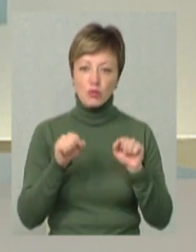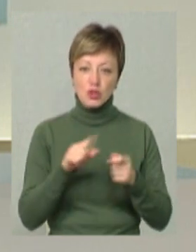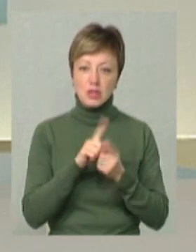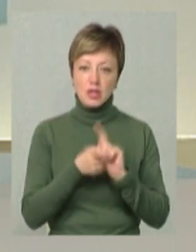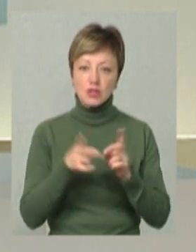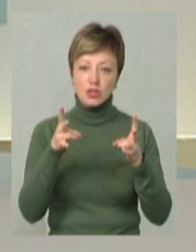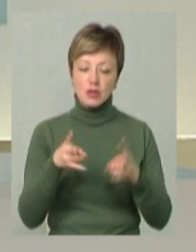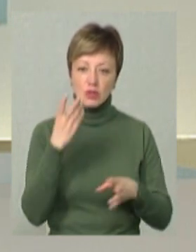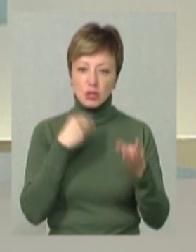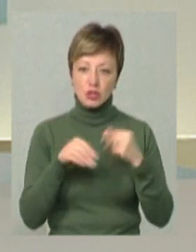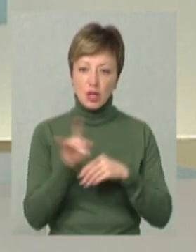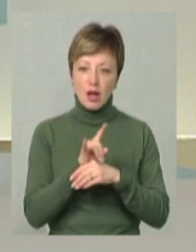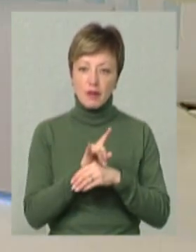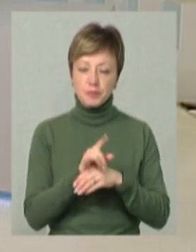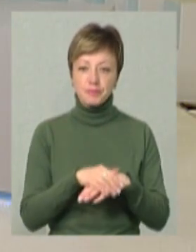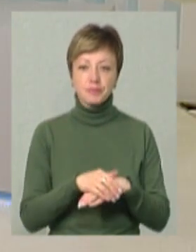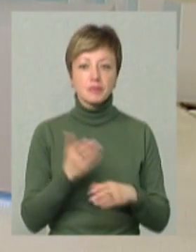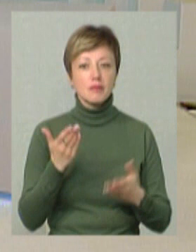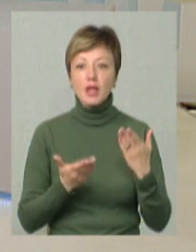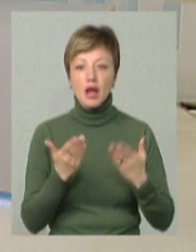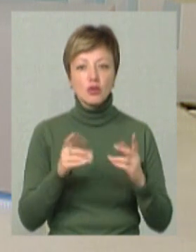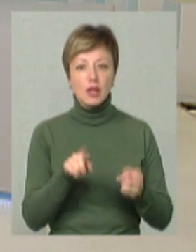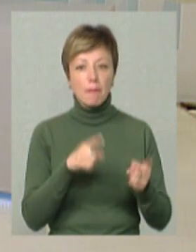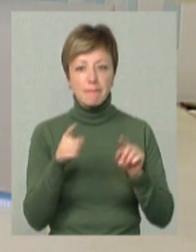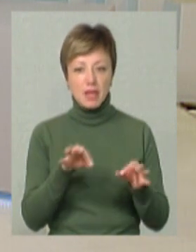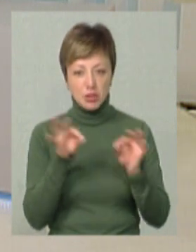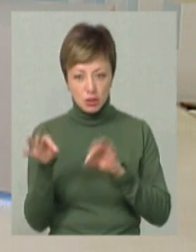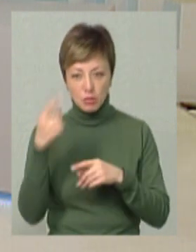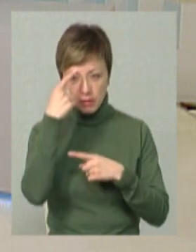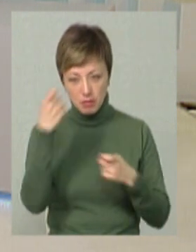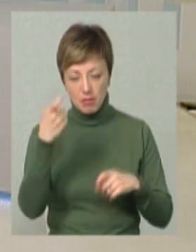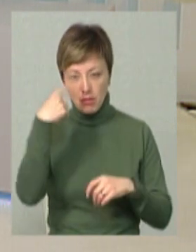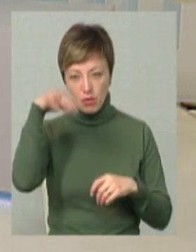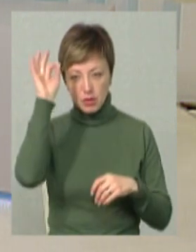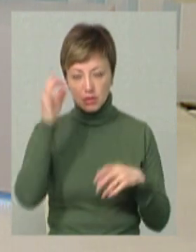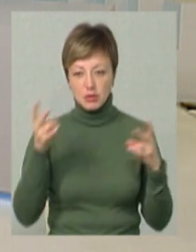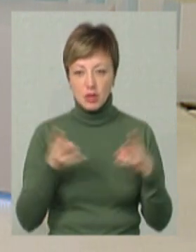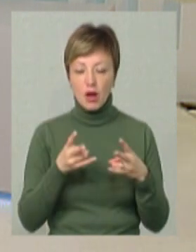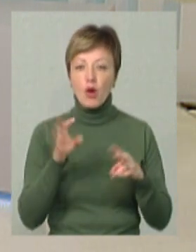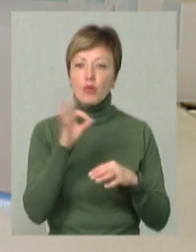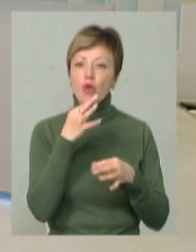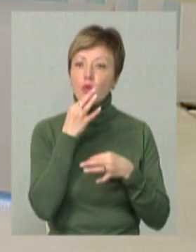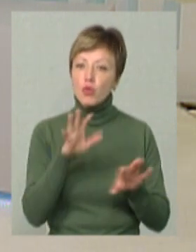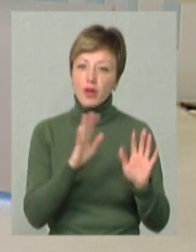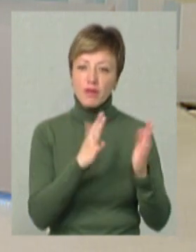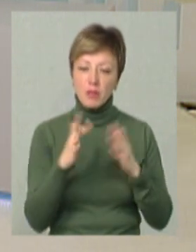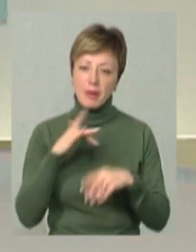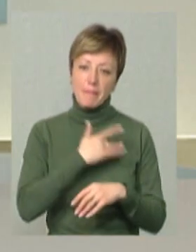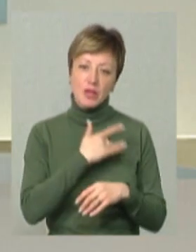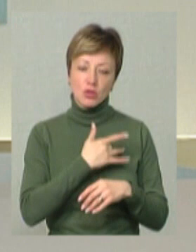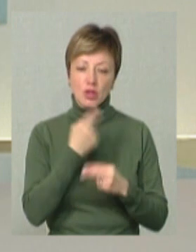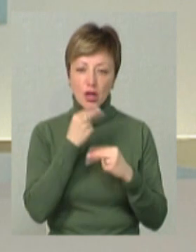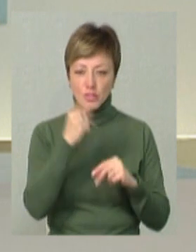стати жертвою шахраїв. Якщо не перейшли, все одно варто повідомляти поліцію? Про будь-які випадки підозрілі